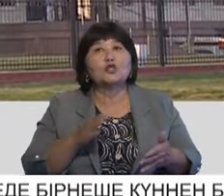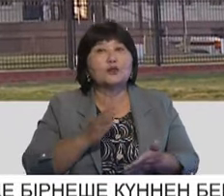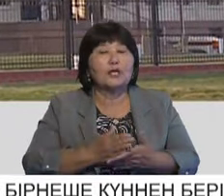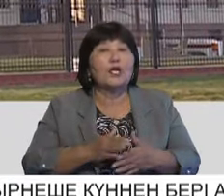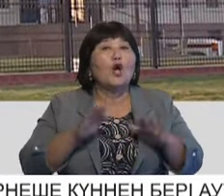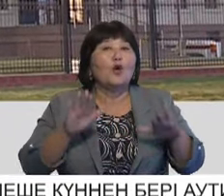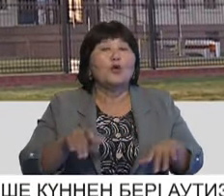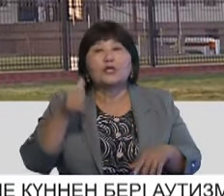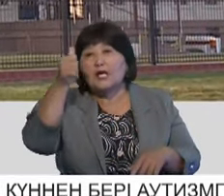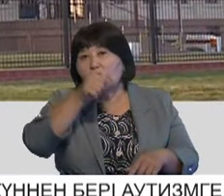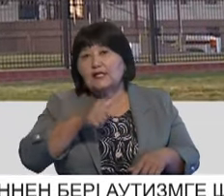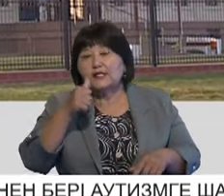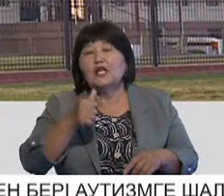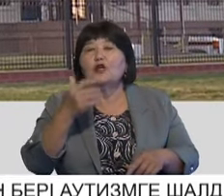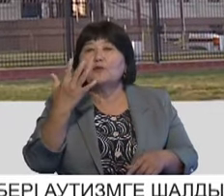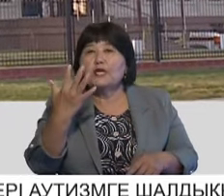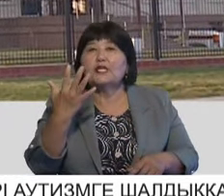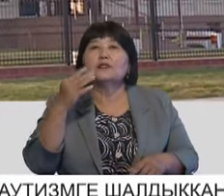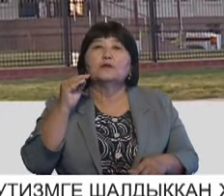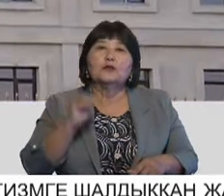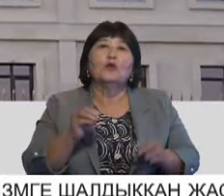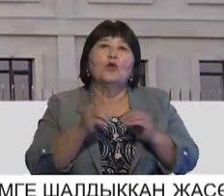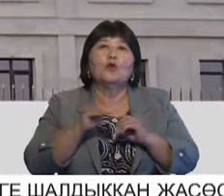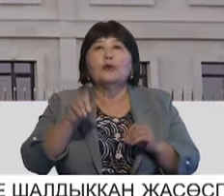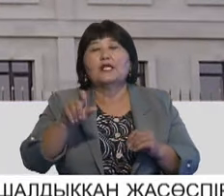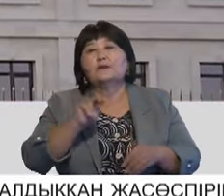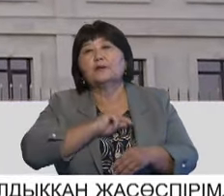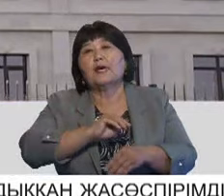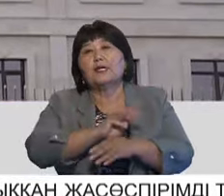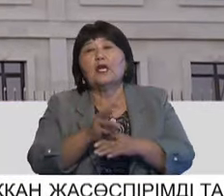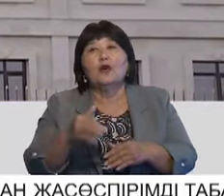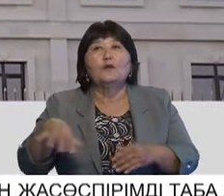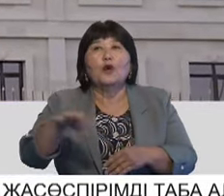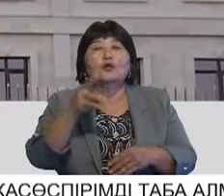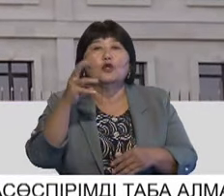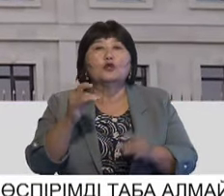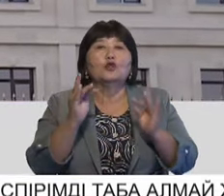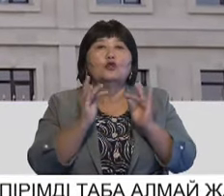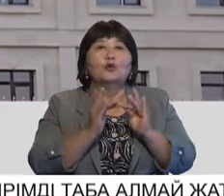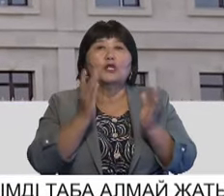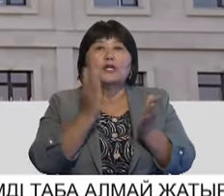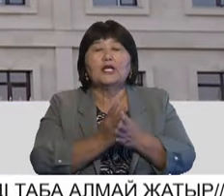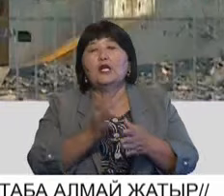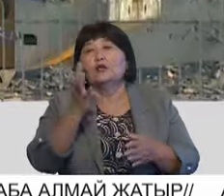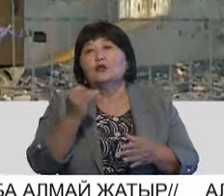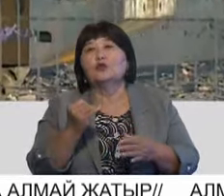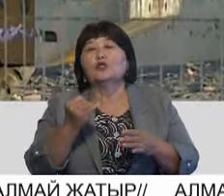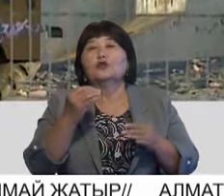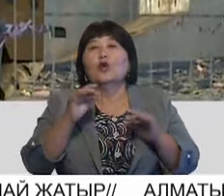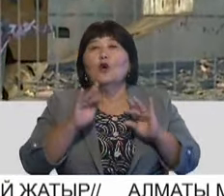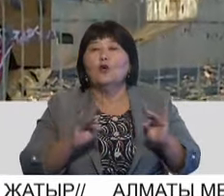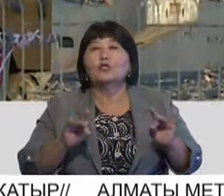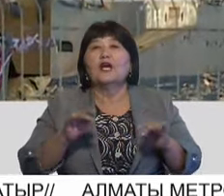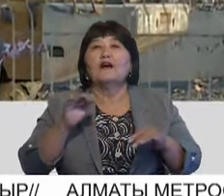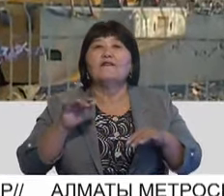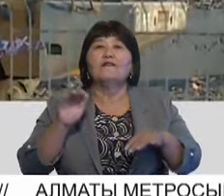жатыр. Орталық жылына 5000-10000 адамға қызмет көрсетеді. Аймақ басшысы 300 орындық жатақханасы бар 400 орындық